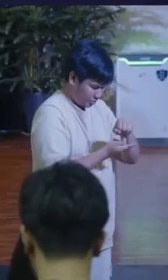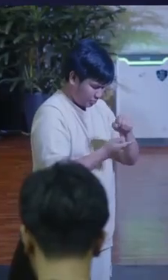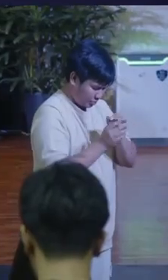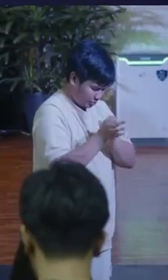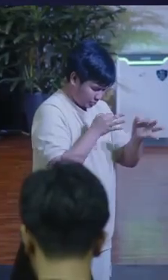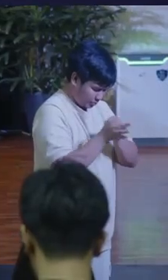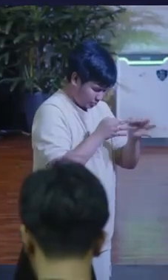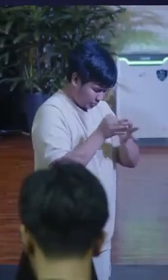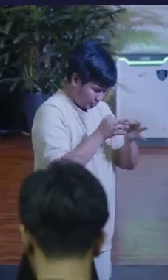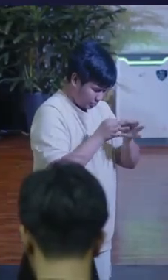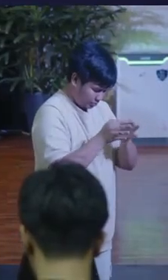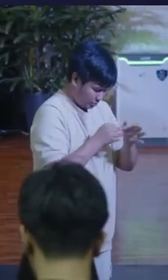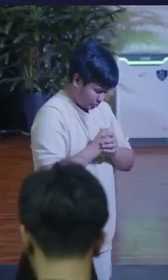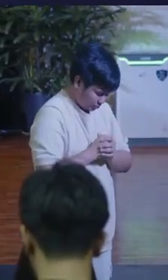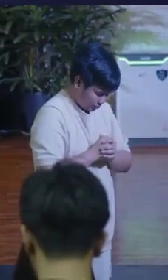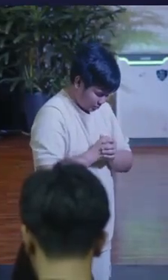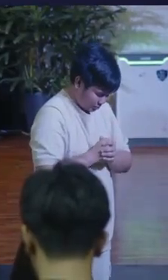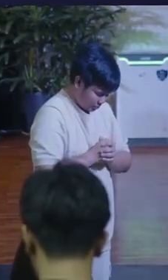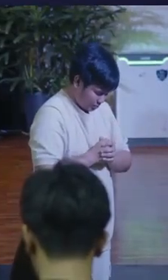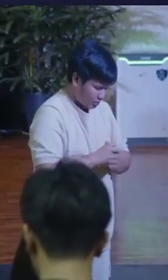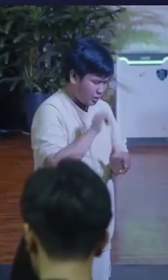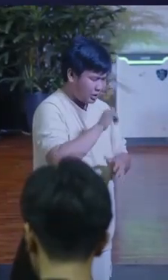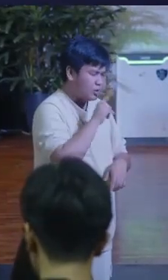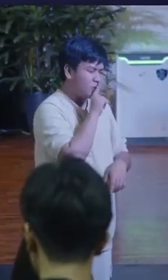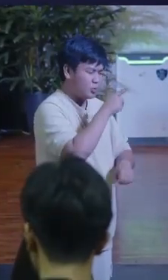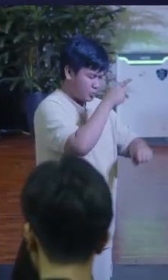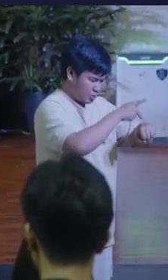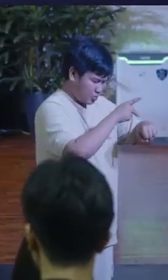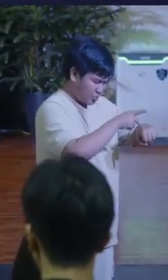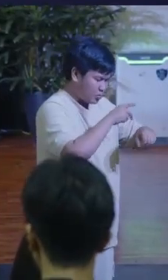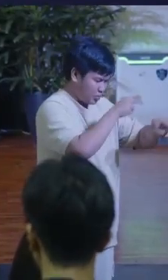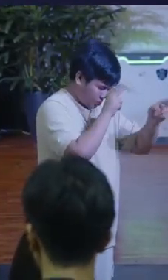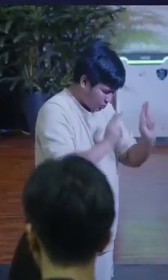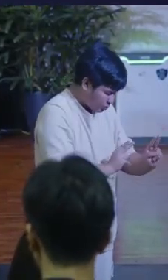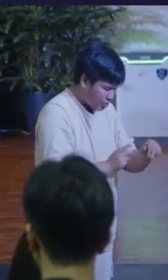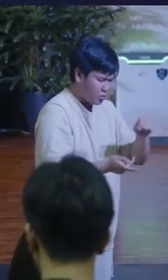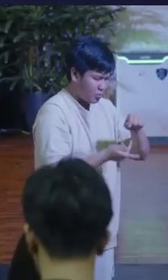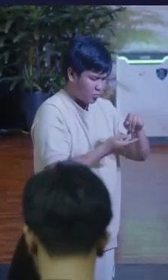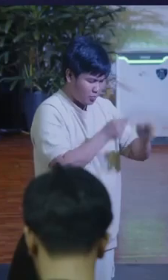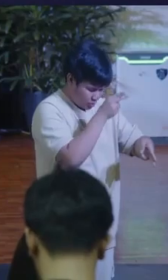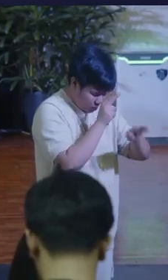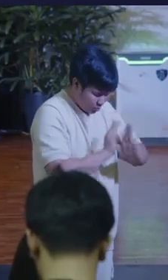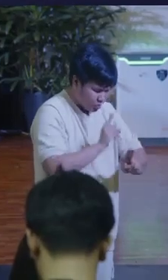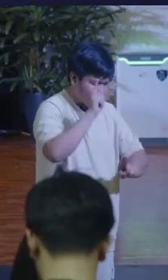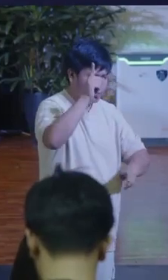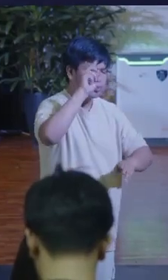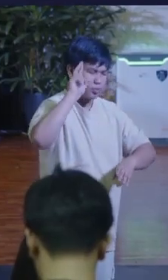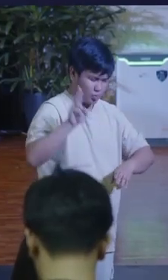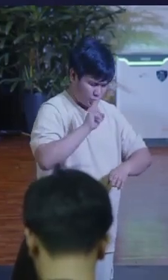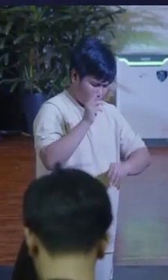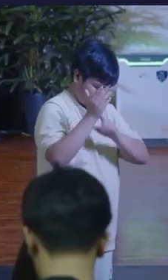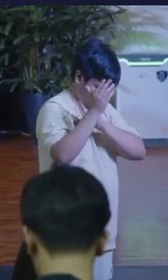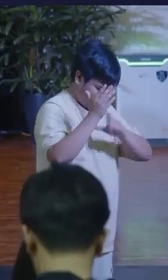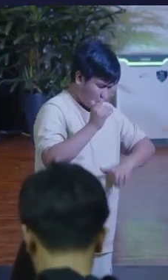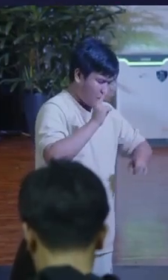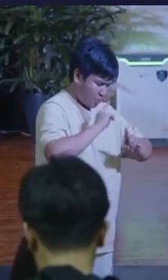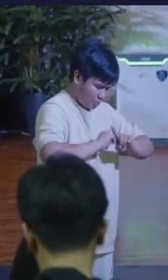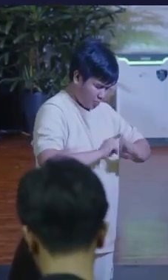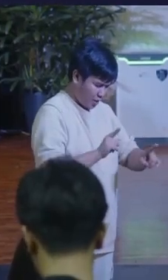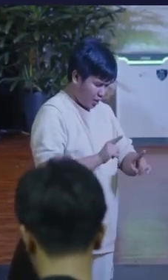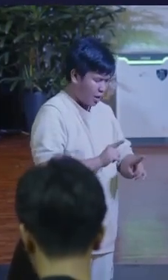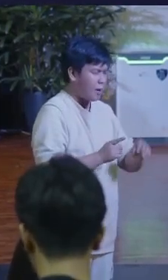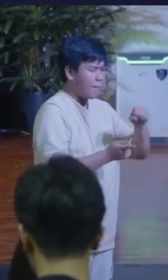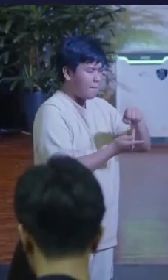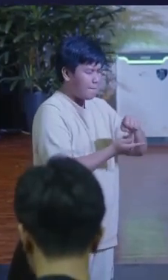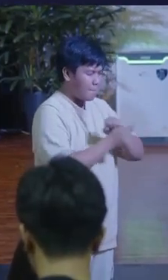Pedro. Parehong dakilang apostol. Parehong ginamit ninyo, O Diyos. Ngunit sa pagtutuwid